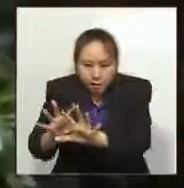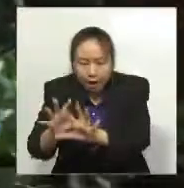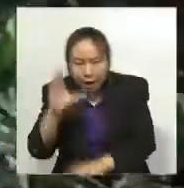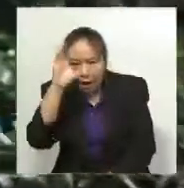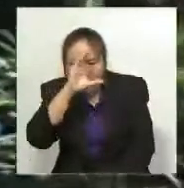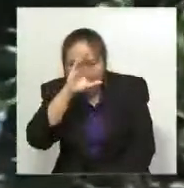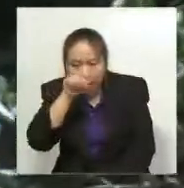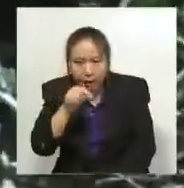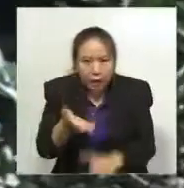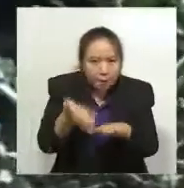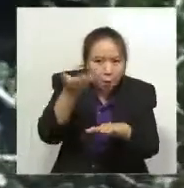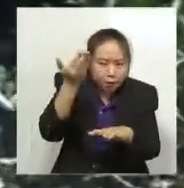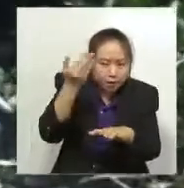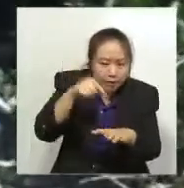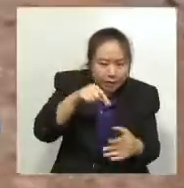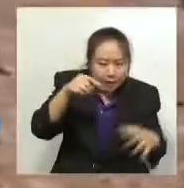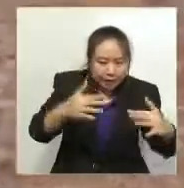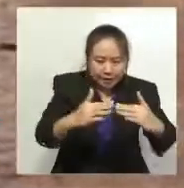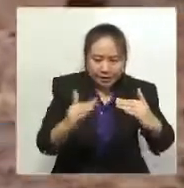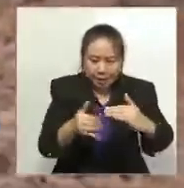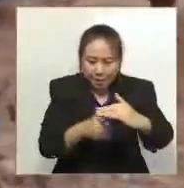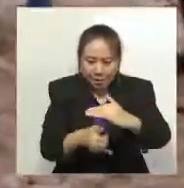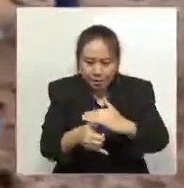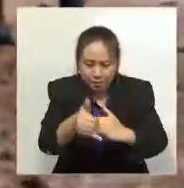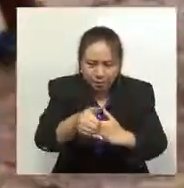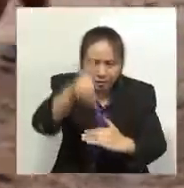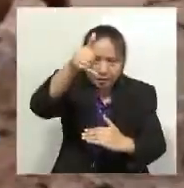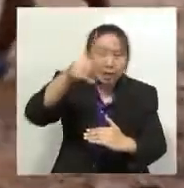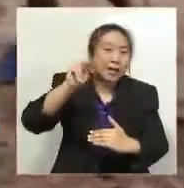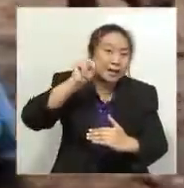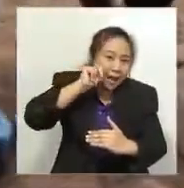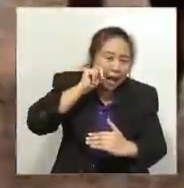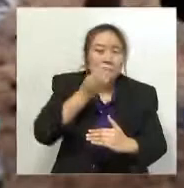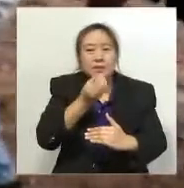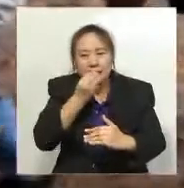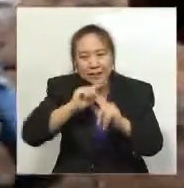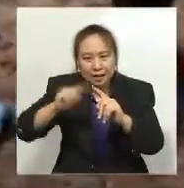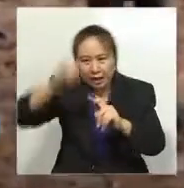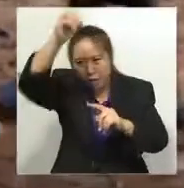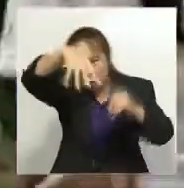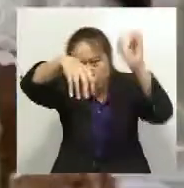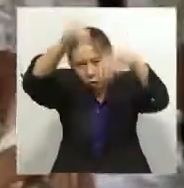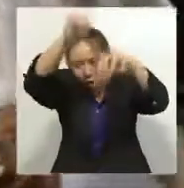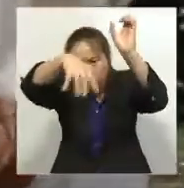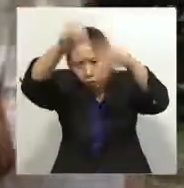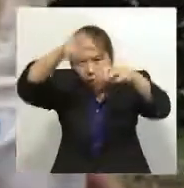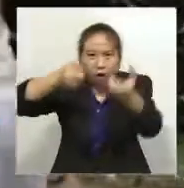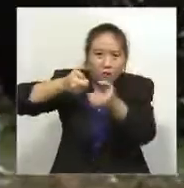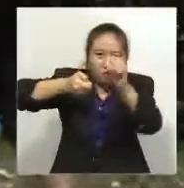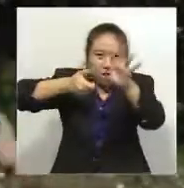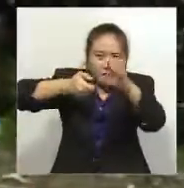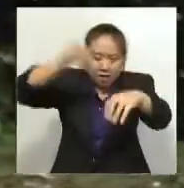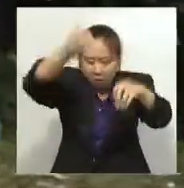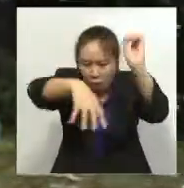หว่จากด้านบนนะครับที่สามารถเชื่อมต่อภายในถ้ำเพื่อหย่อนอาหารและน้ำดื่มรวมทั้งไฟฉายและเป็นการเพิ่มช่องทางในการช่วยเหลืออีกท